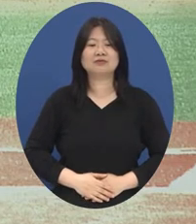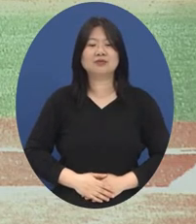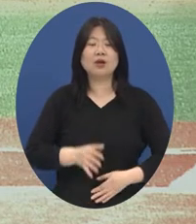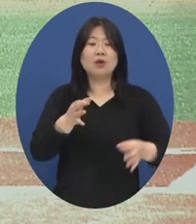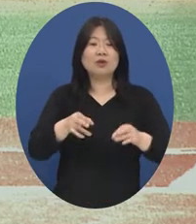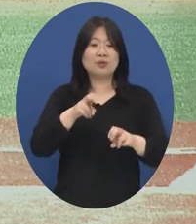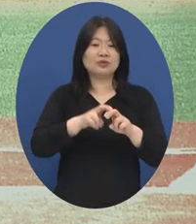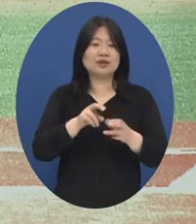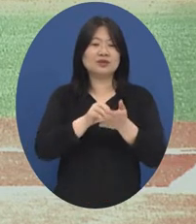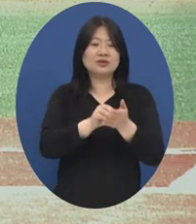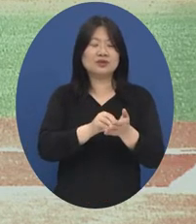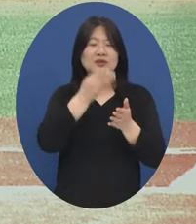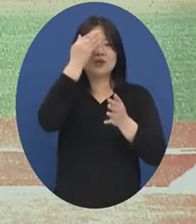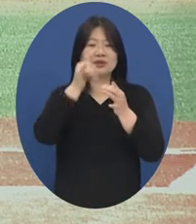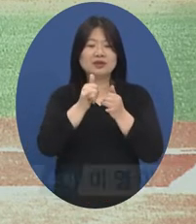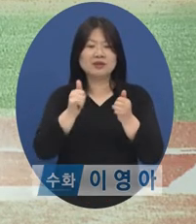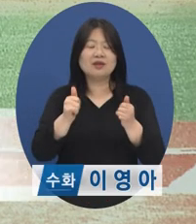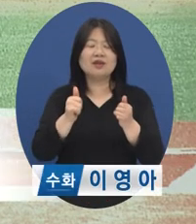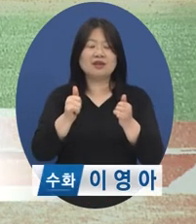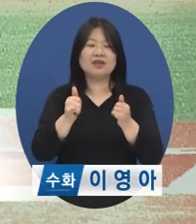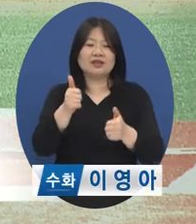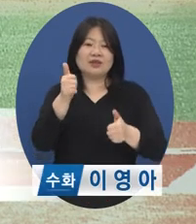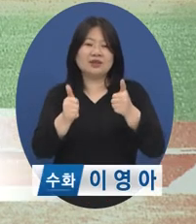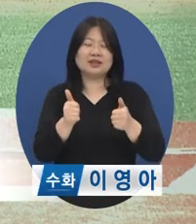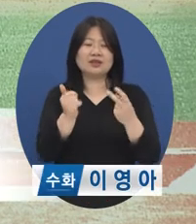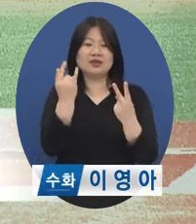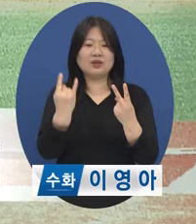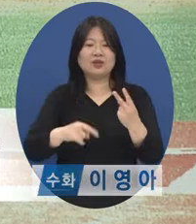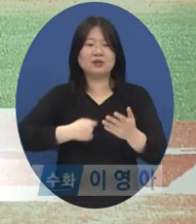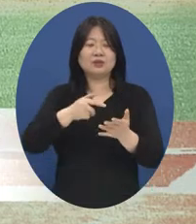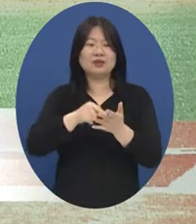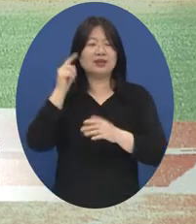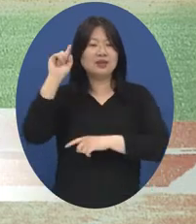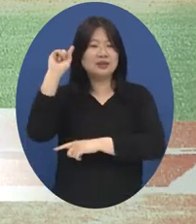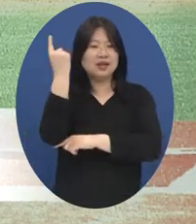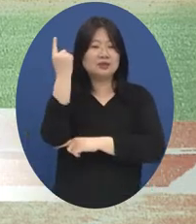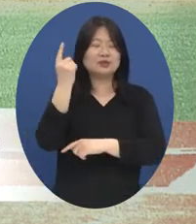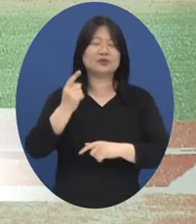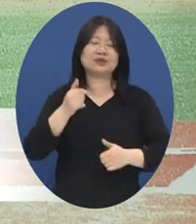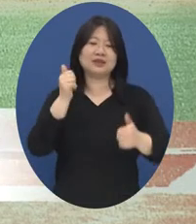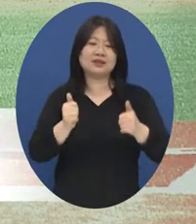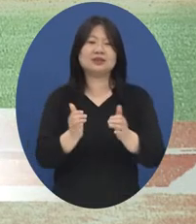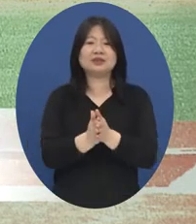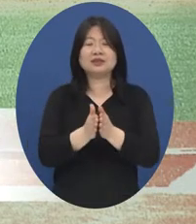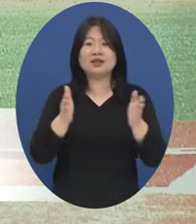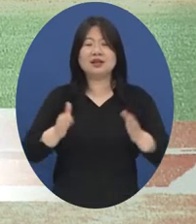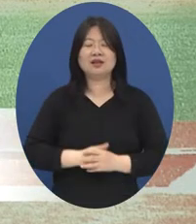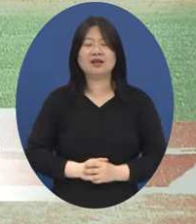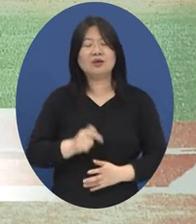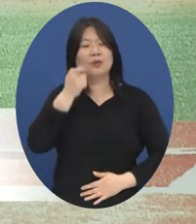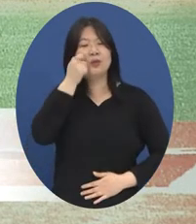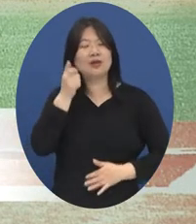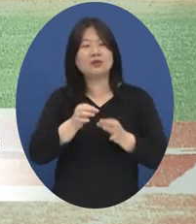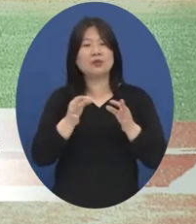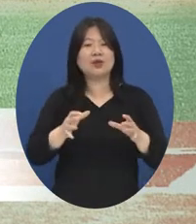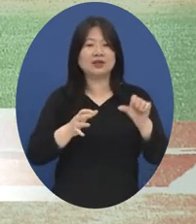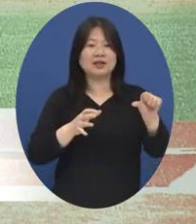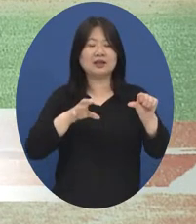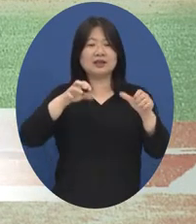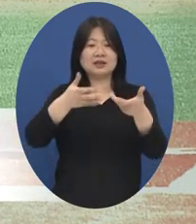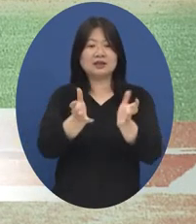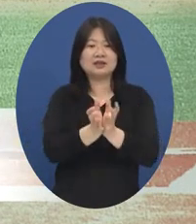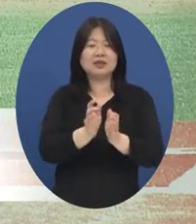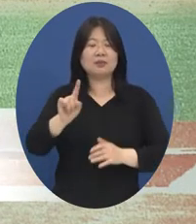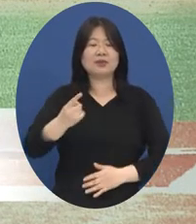프로무대 진출을 꿈꾸는 청년들의 리그, 제2회 독립야구단 경기도리그가 개막했습니다. 5개월 동안 5개